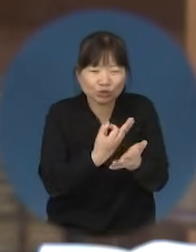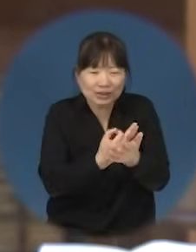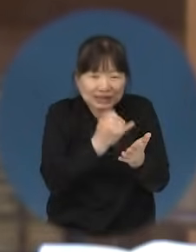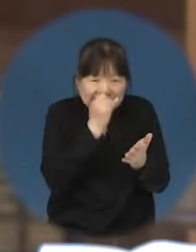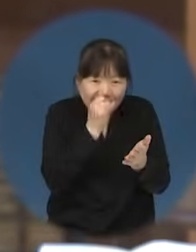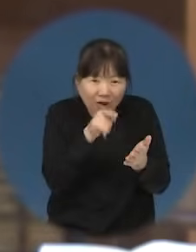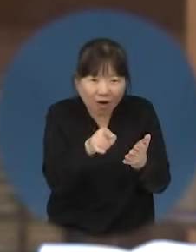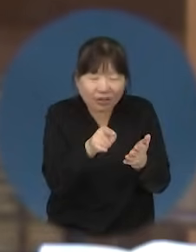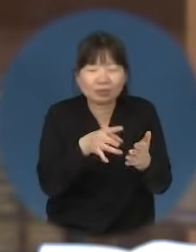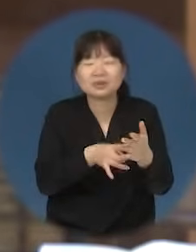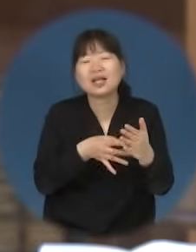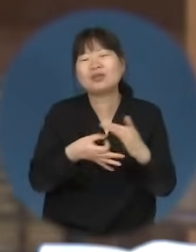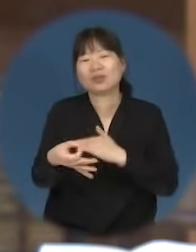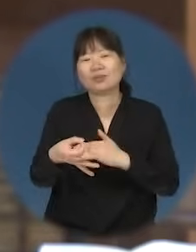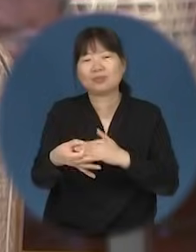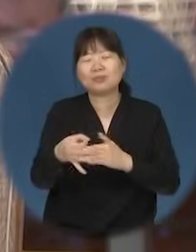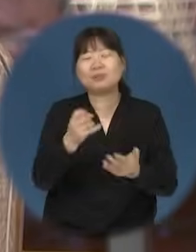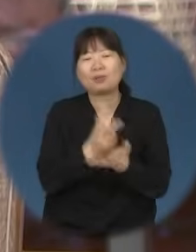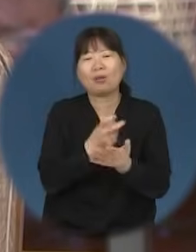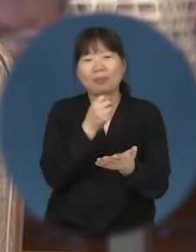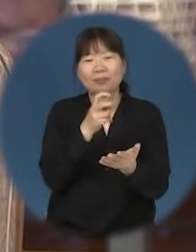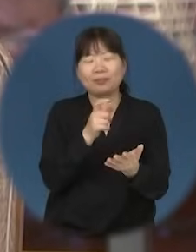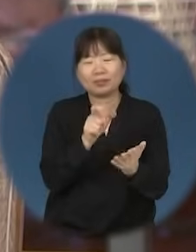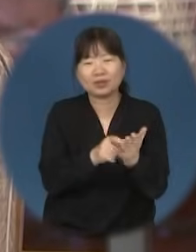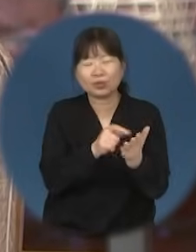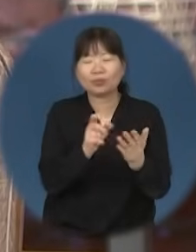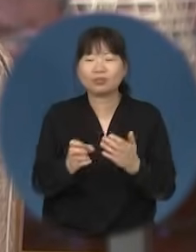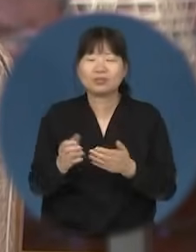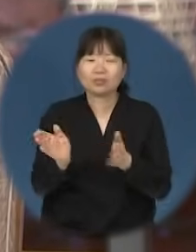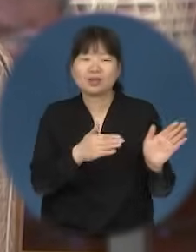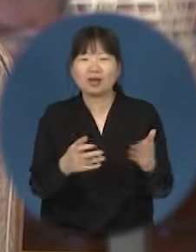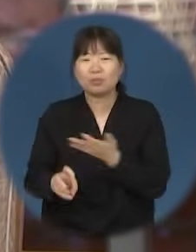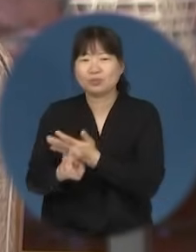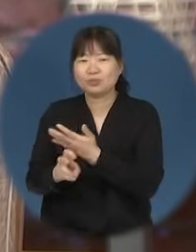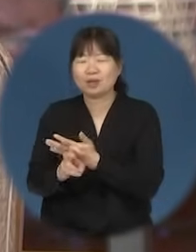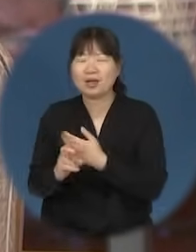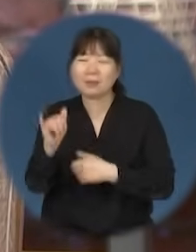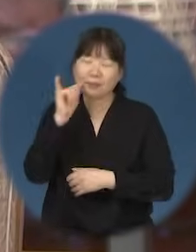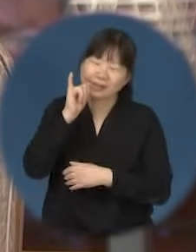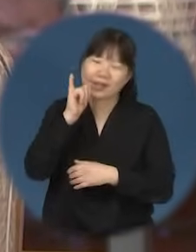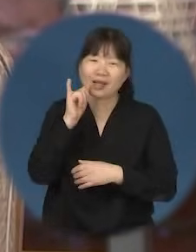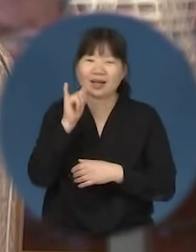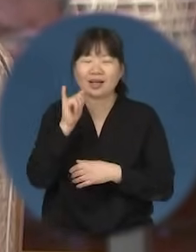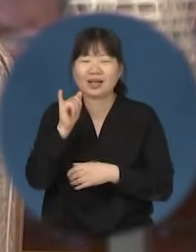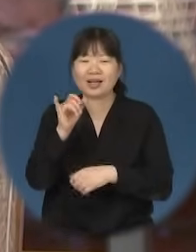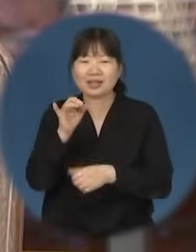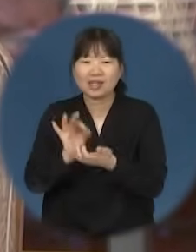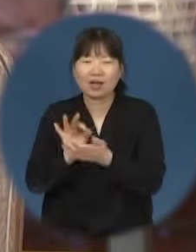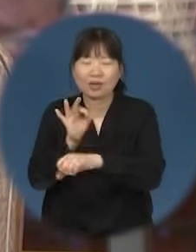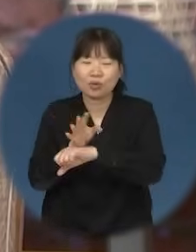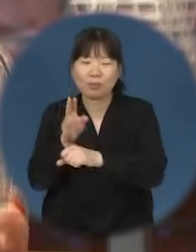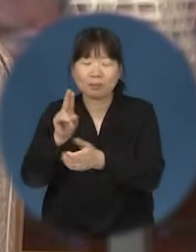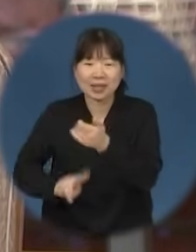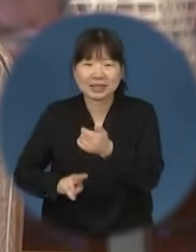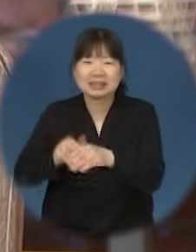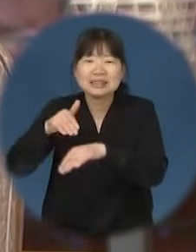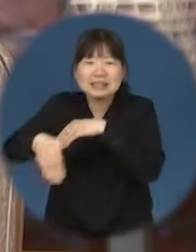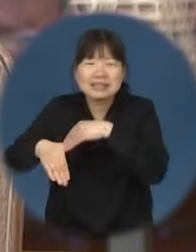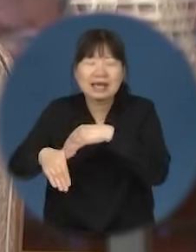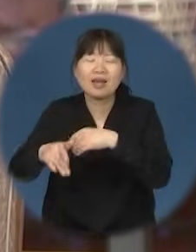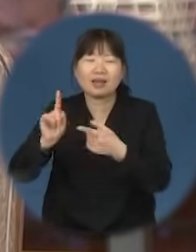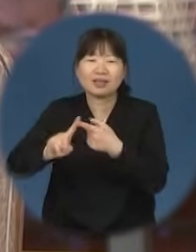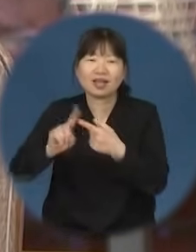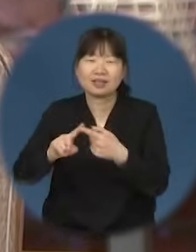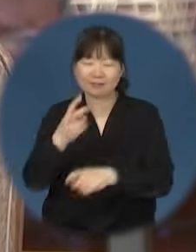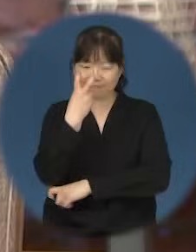지금 논란이 되고 있습니다만. 예. 그다음에 이제 불법 거래. 예를 들어서 뭐 마약 거래나 무기 거래 이런 그런 거에 대해서